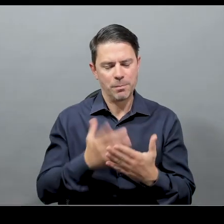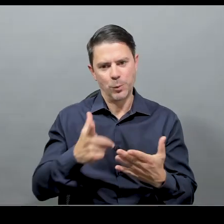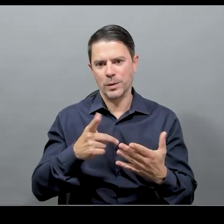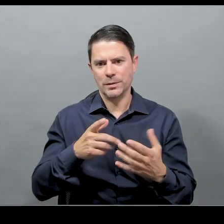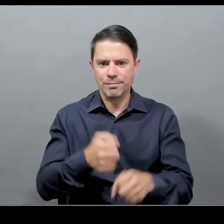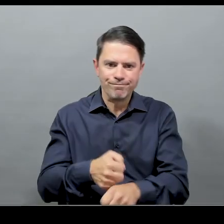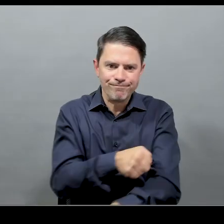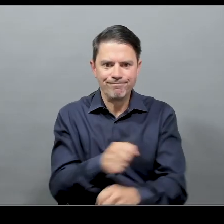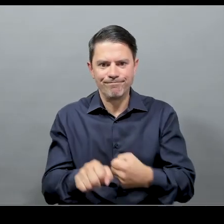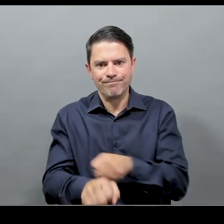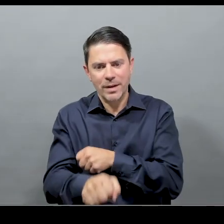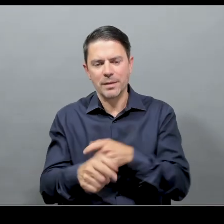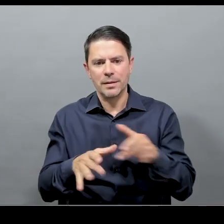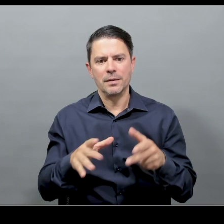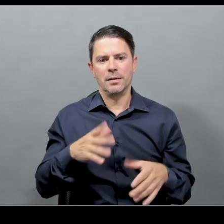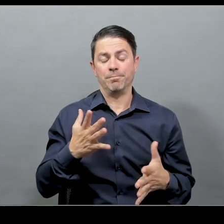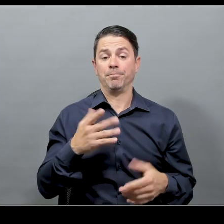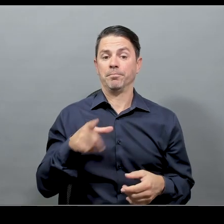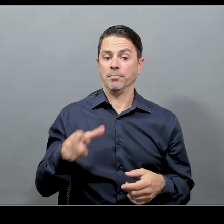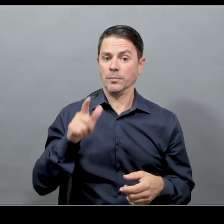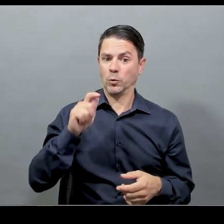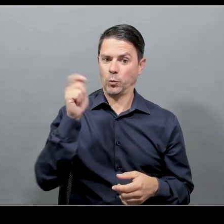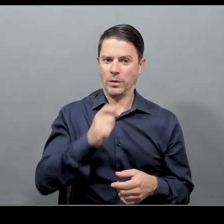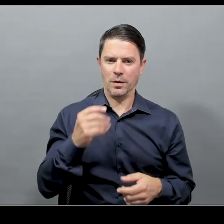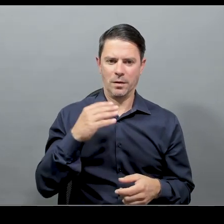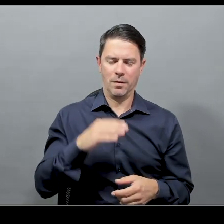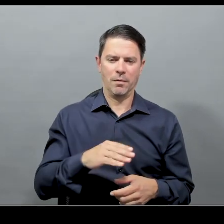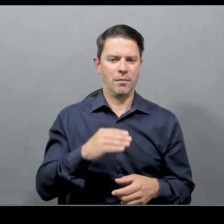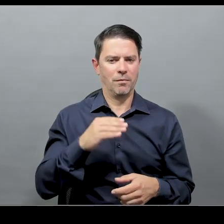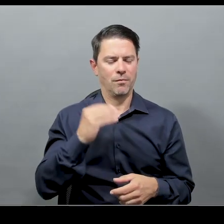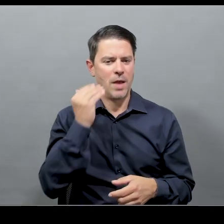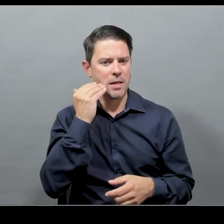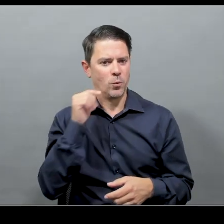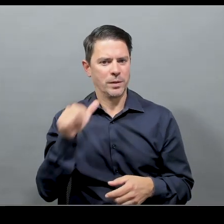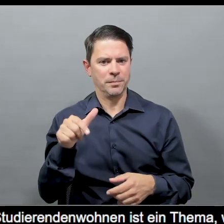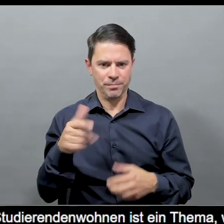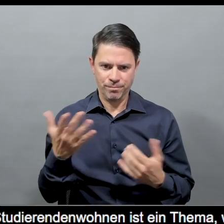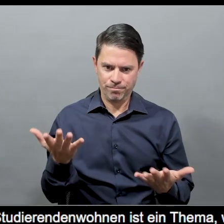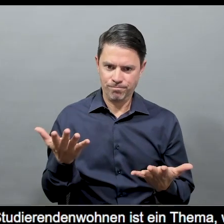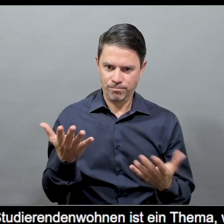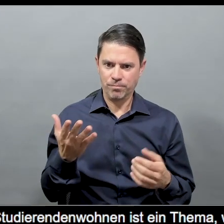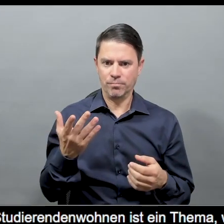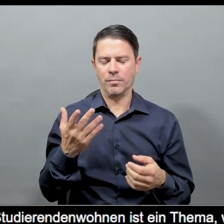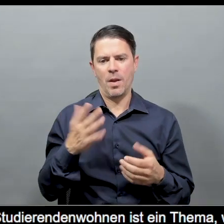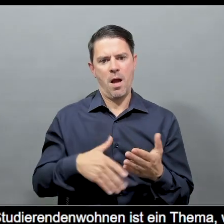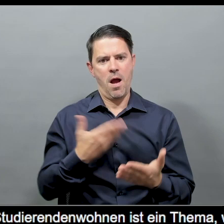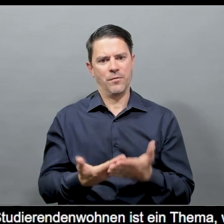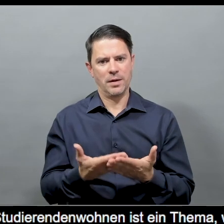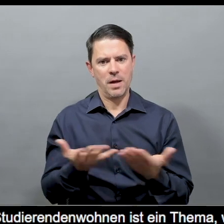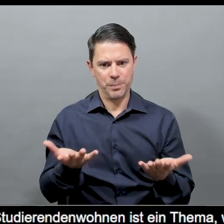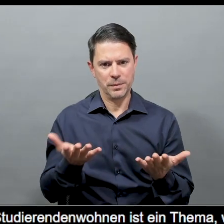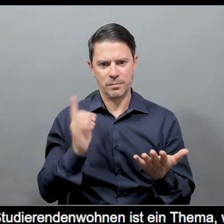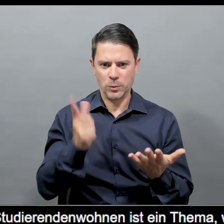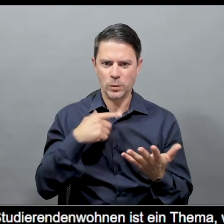Aufgabe des studentischen Wohnens ist in der Vergangenheit vor allem und fast ausschließlich von den Studentenwerken als Aufgabe betrachtet worden.